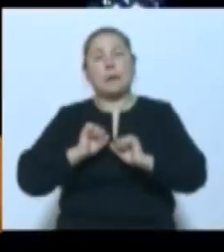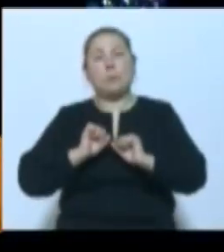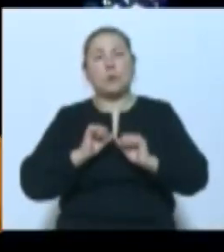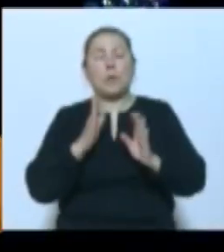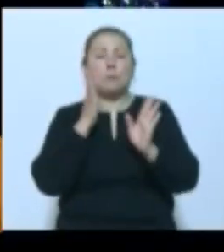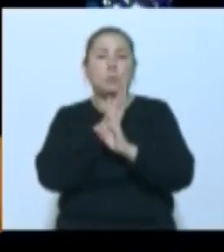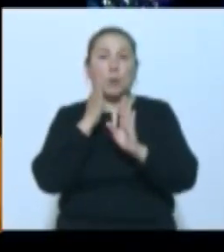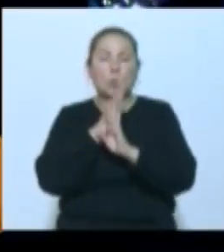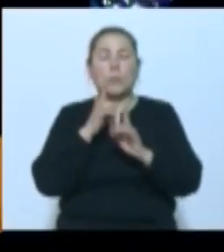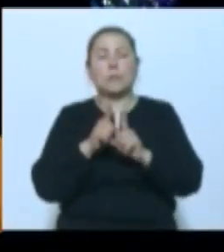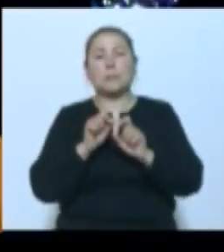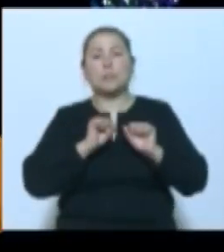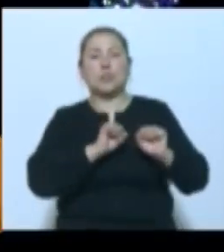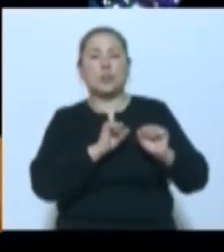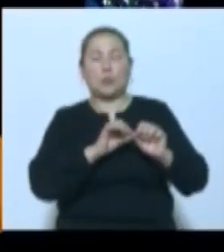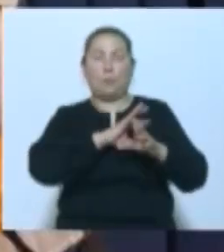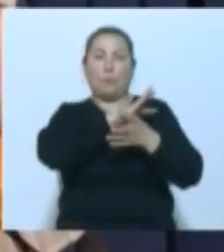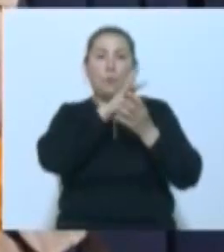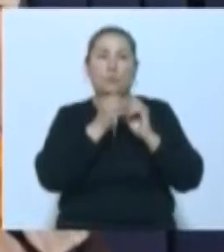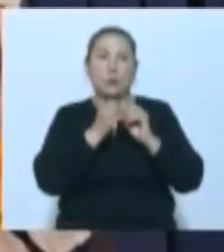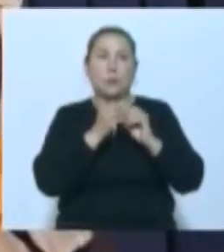ресурсах и защиты окружающей